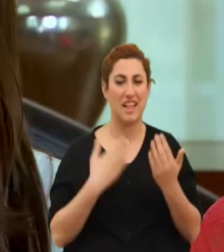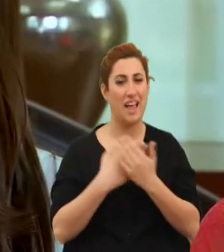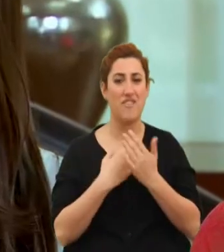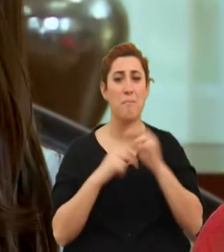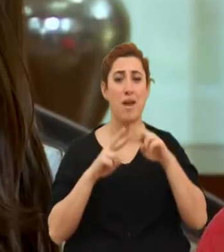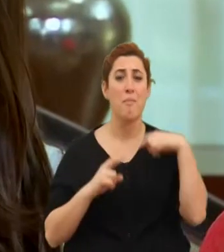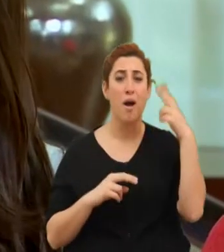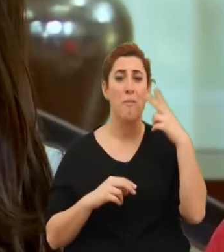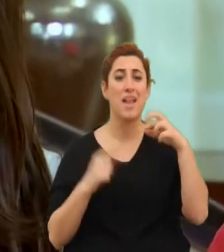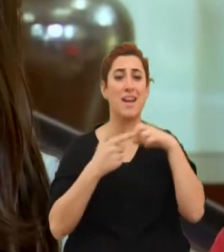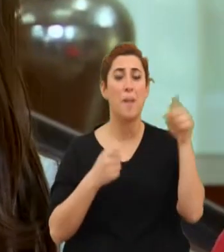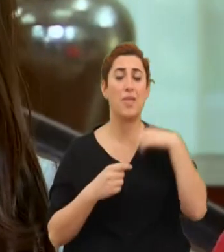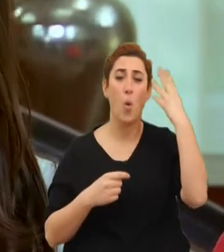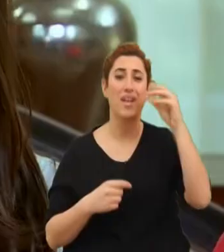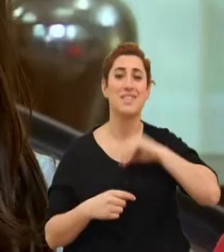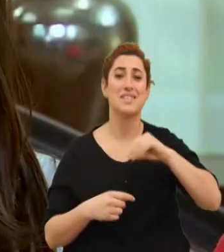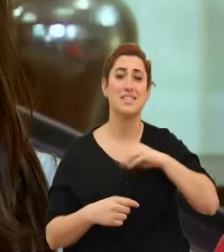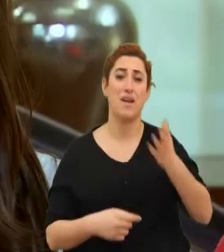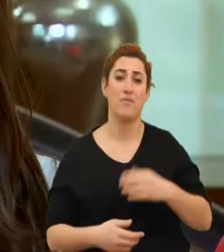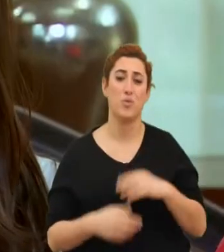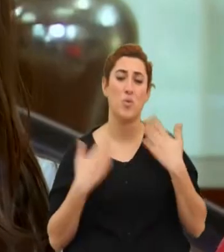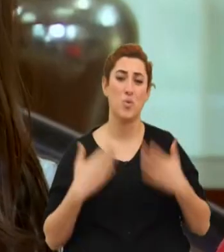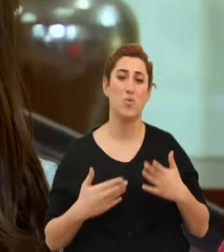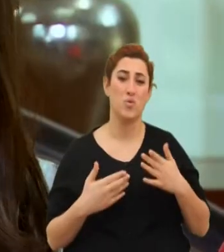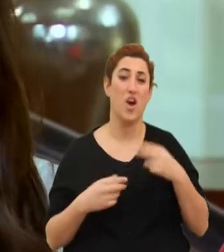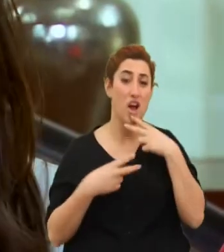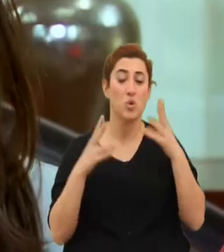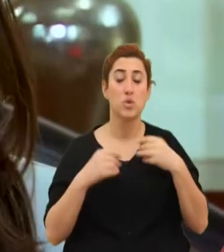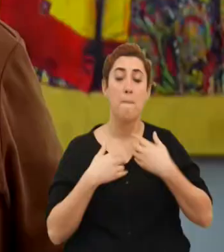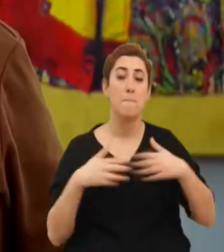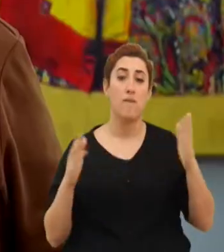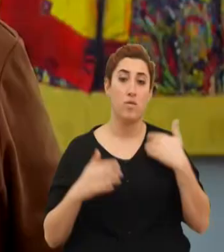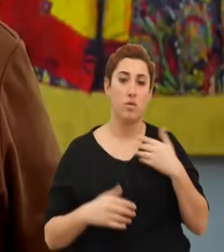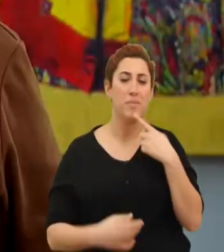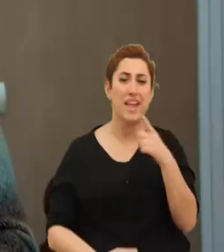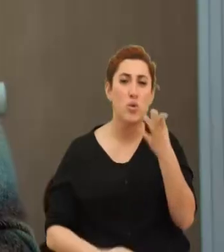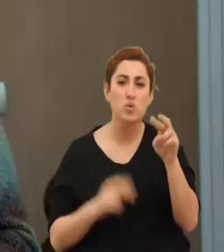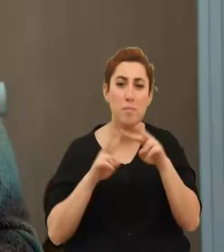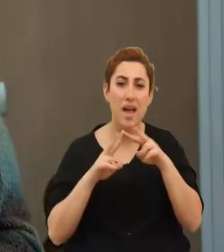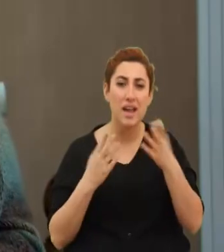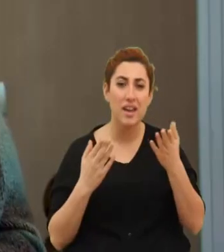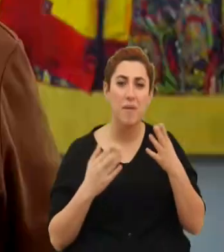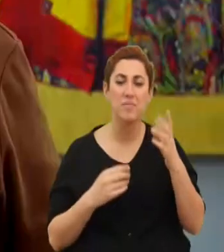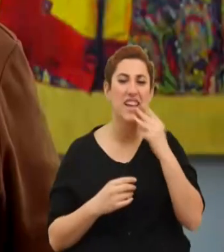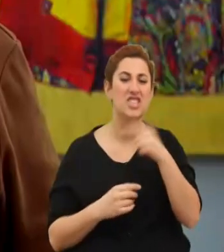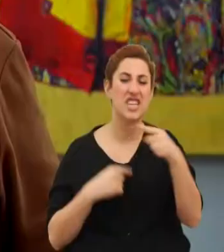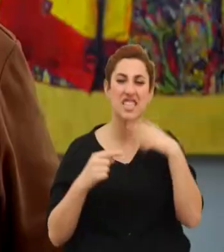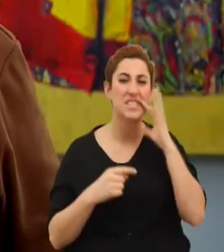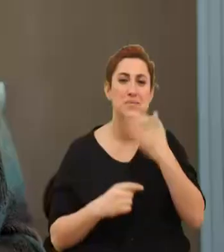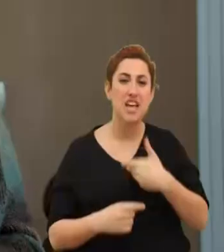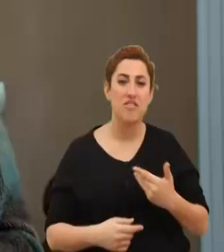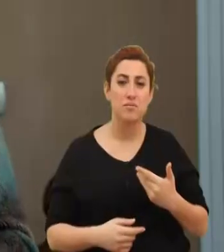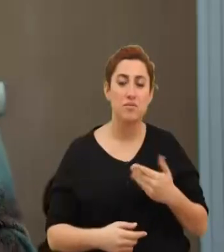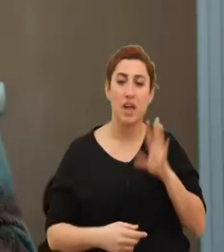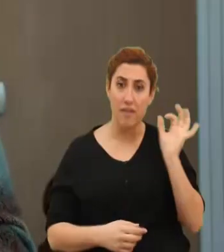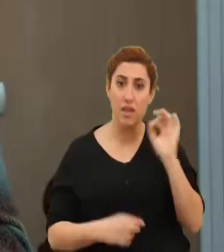Eyvah, Meryem abla dayının Ramin öğrendiğini sanıyor. Of, bir de bu çıkarsa mahvolurum. Ne diyeceğim Meryem? Hangi gençler birbirini